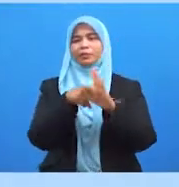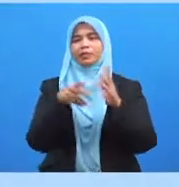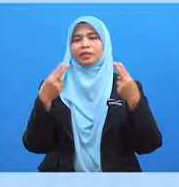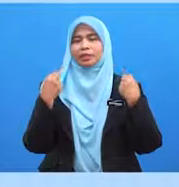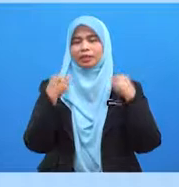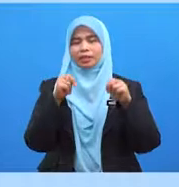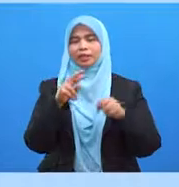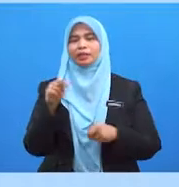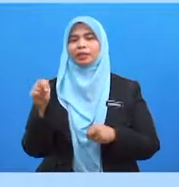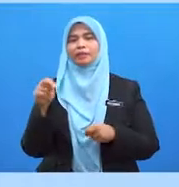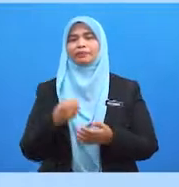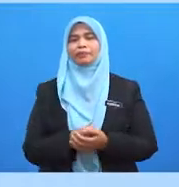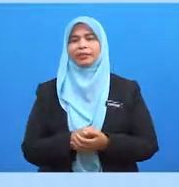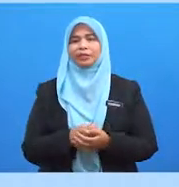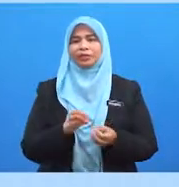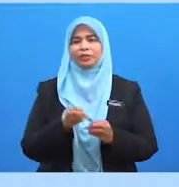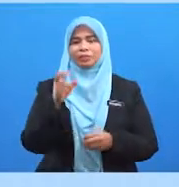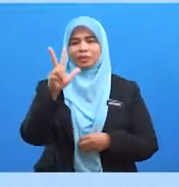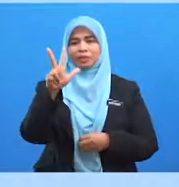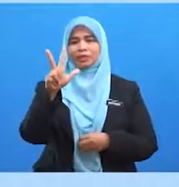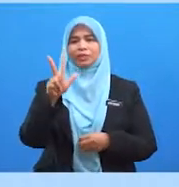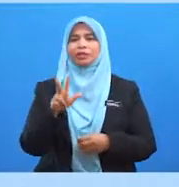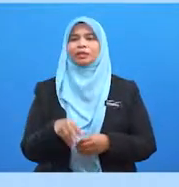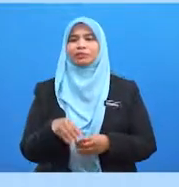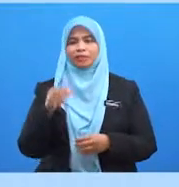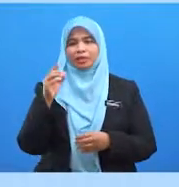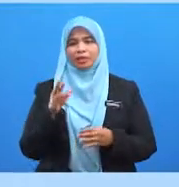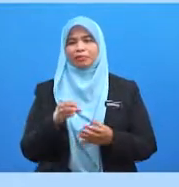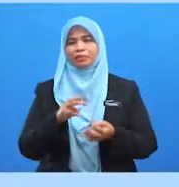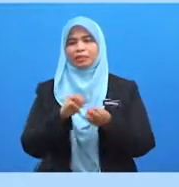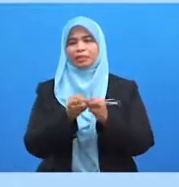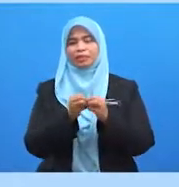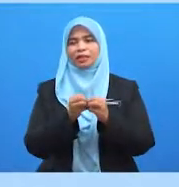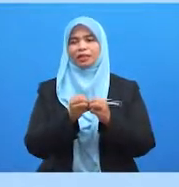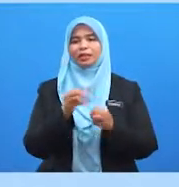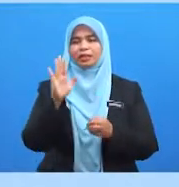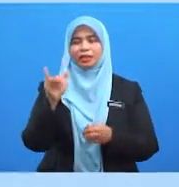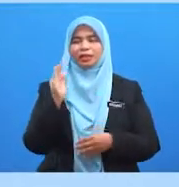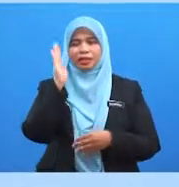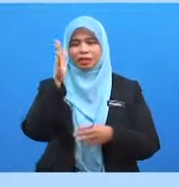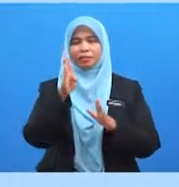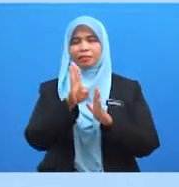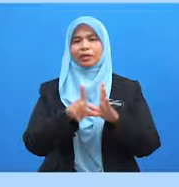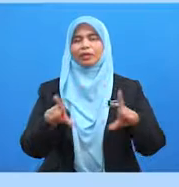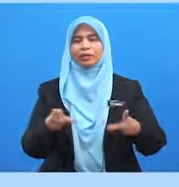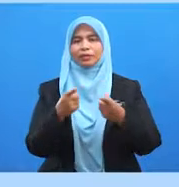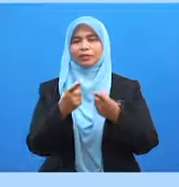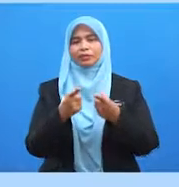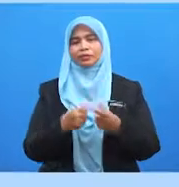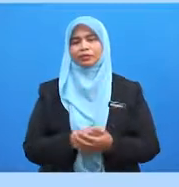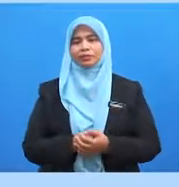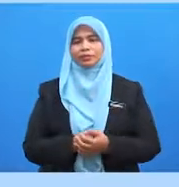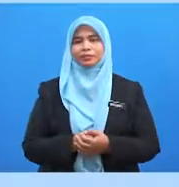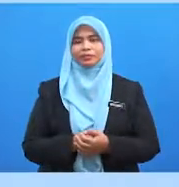perniagaan. Yang ketiga, menjangka risiko dan masalah yang timbul